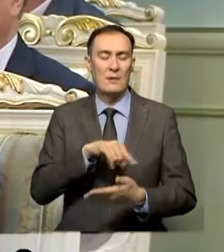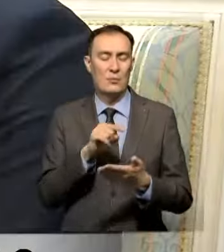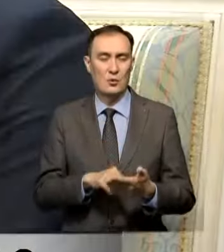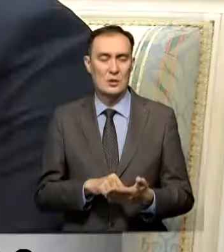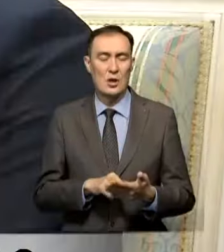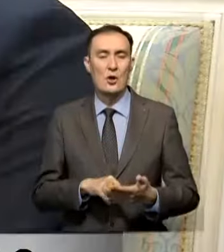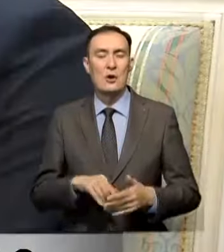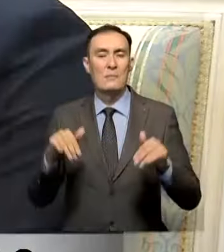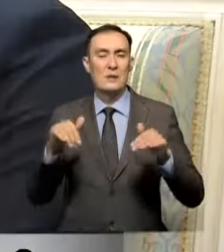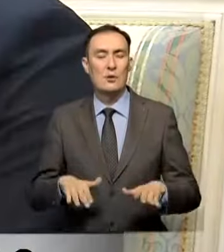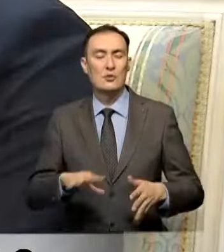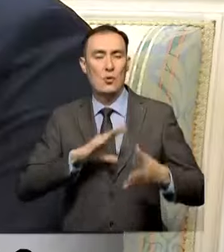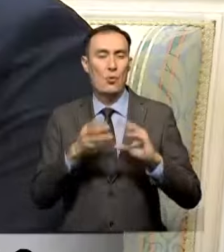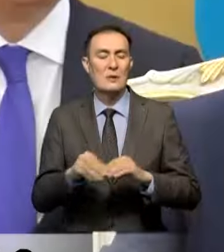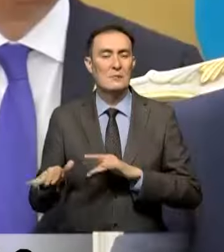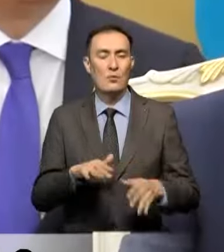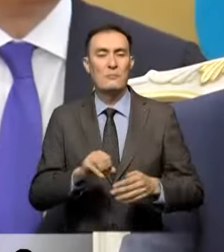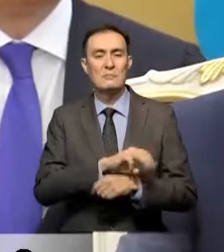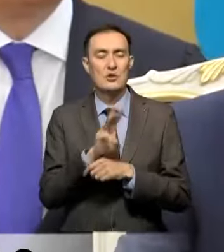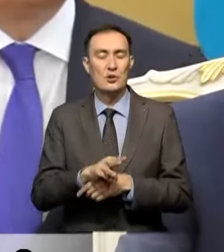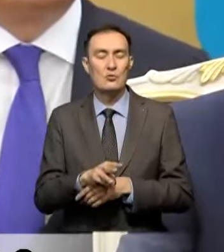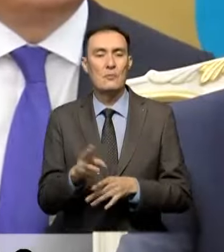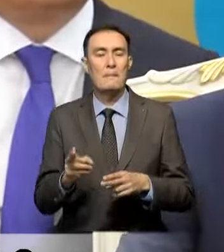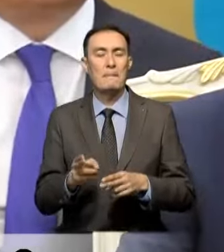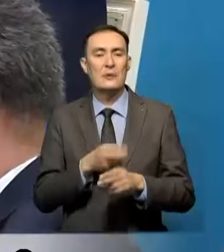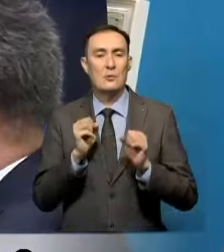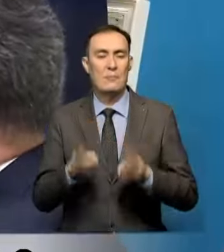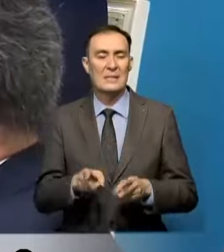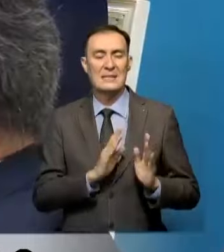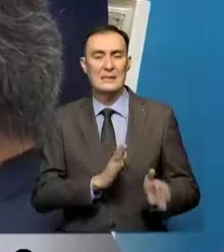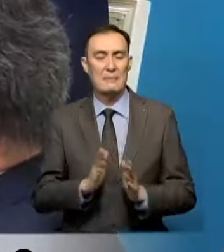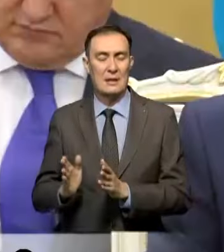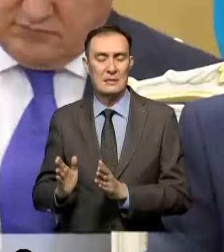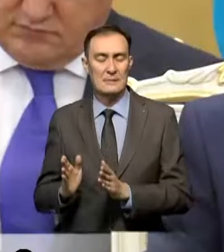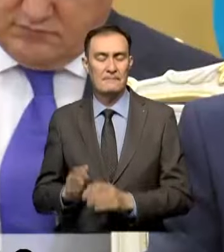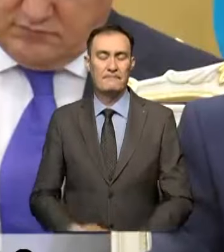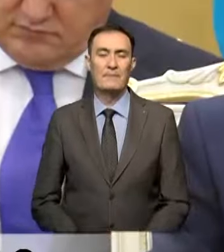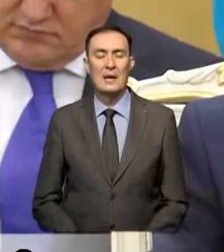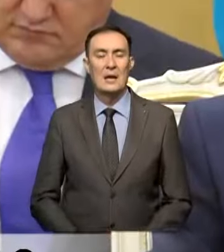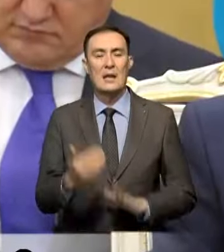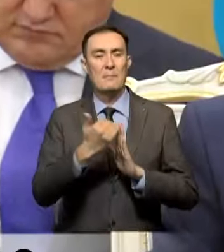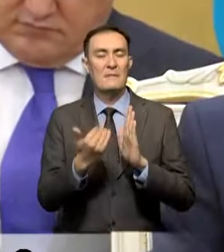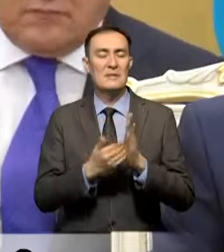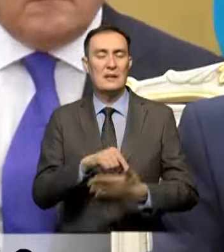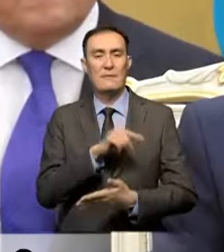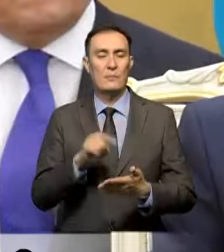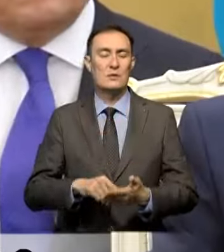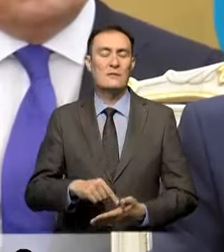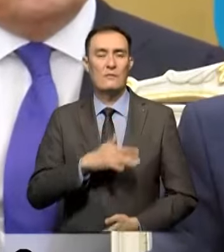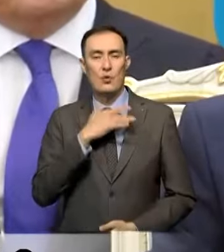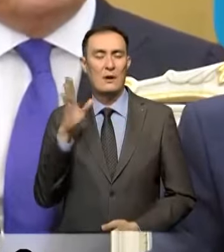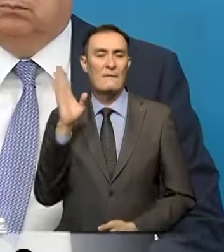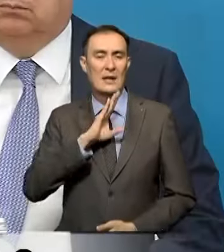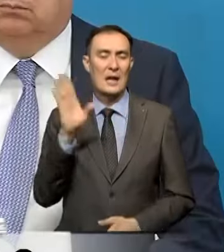Принимаются комплексные меры по обеспечению региональной стабильности и безопасности. На повестке вопросов достаточно.